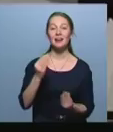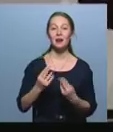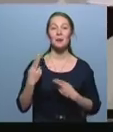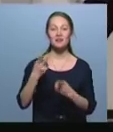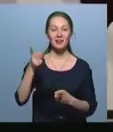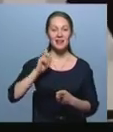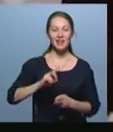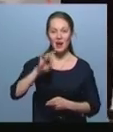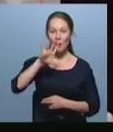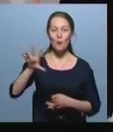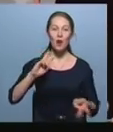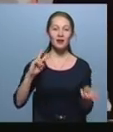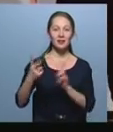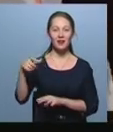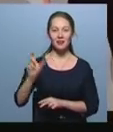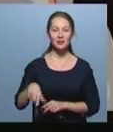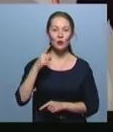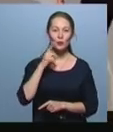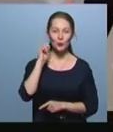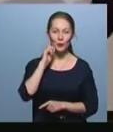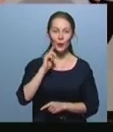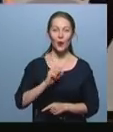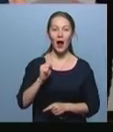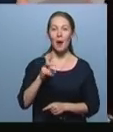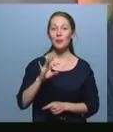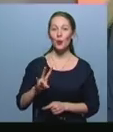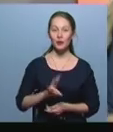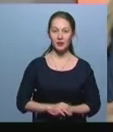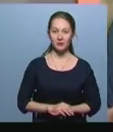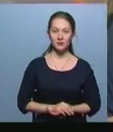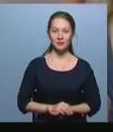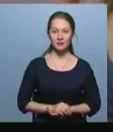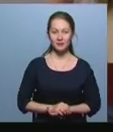приехал популярный танцор с нарушением слуха Амнон Данти.